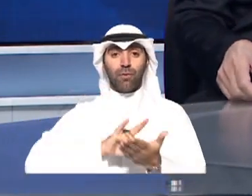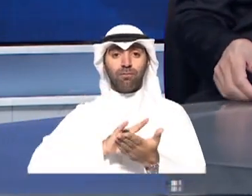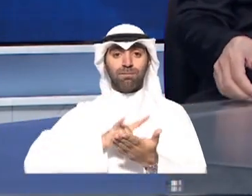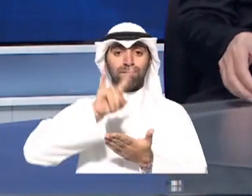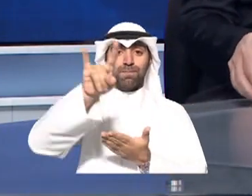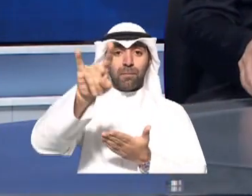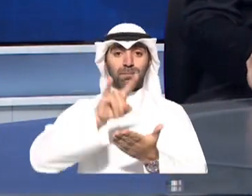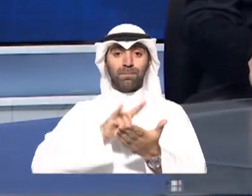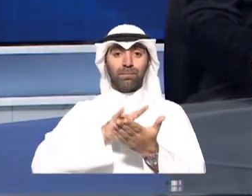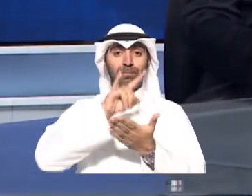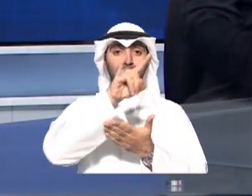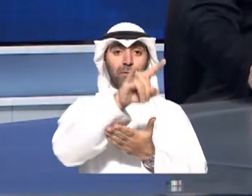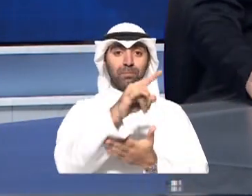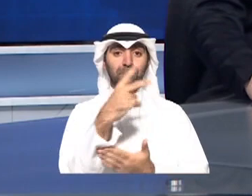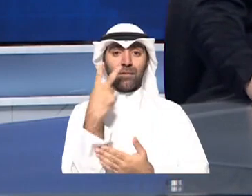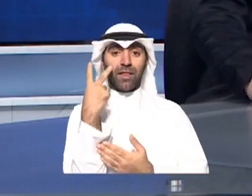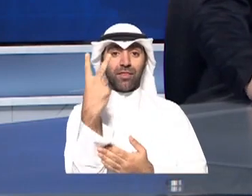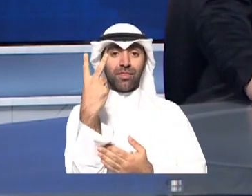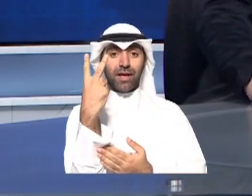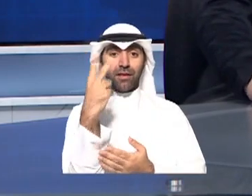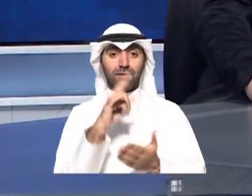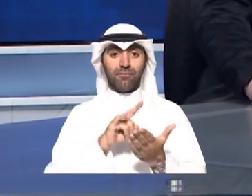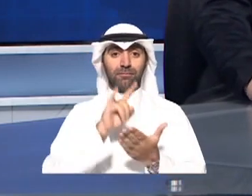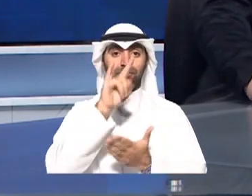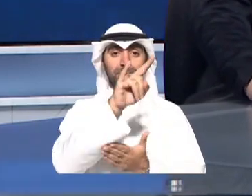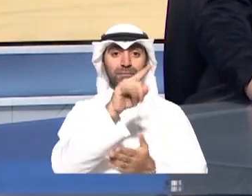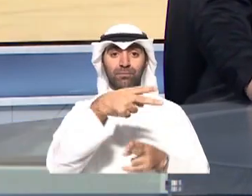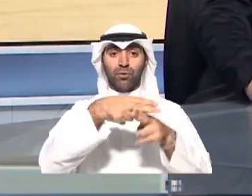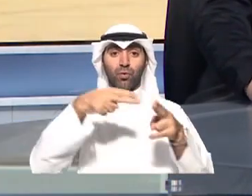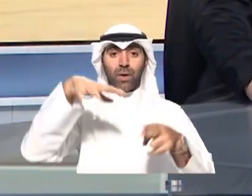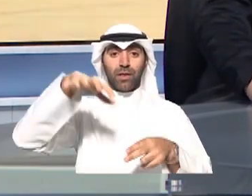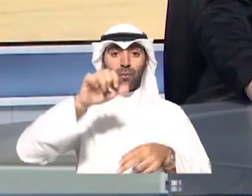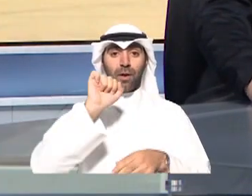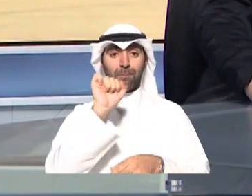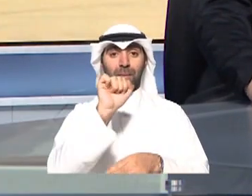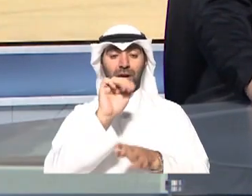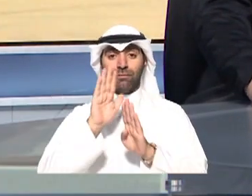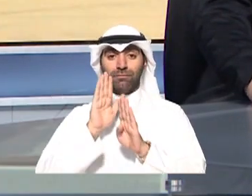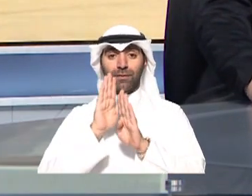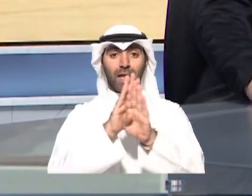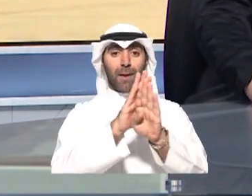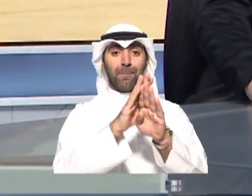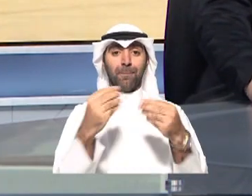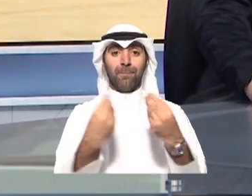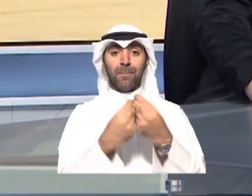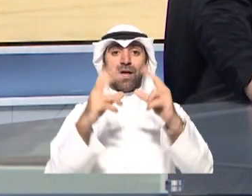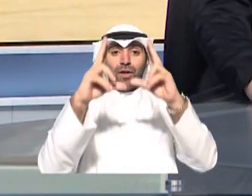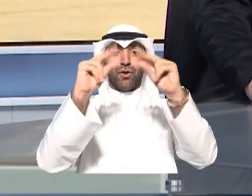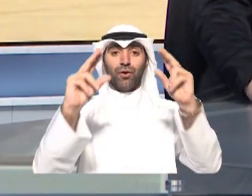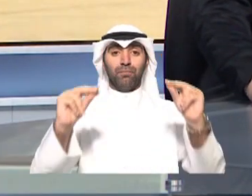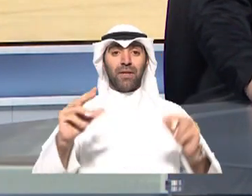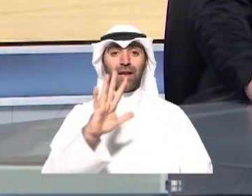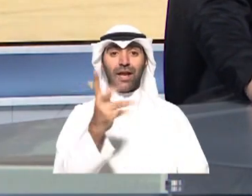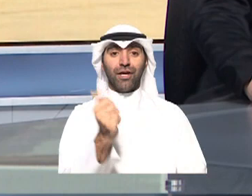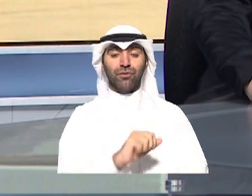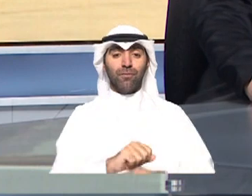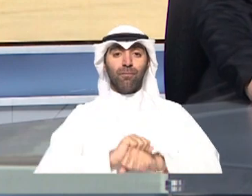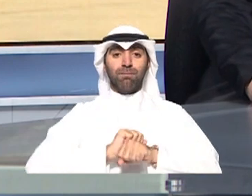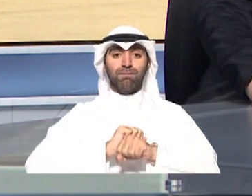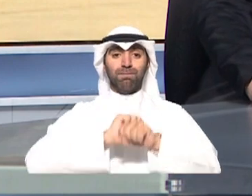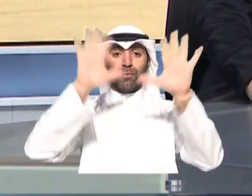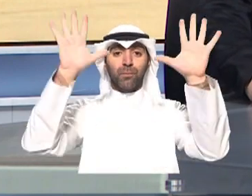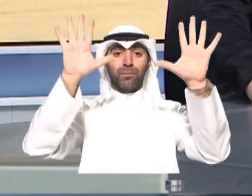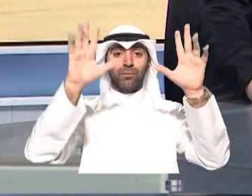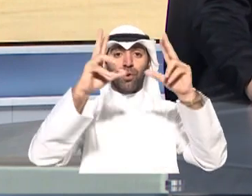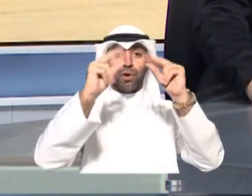ب 75 طنا من المساعدات للمتضررين جراء كارثة مرفأ بيروت. نعم